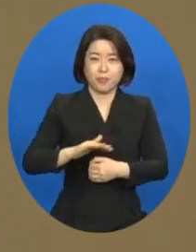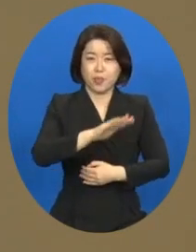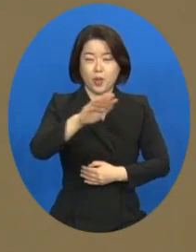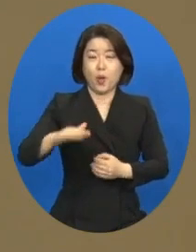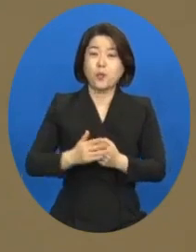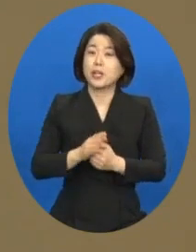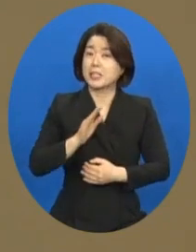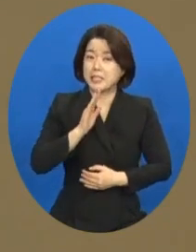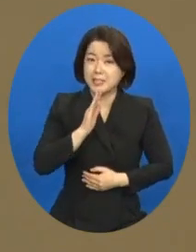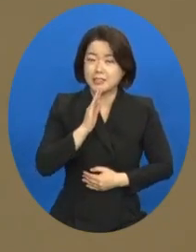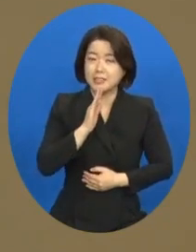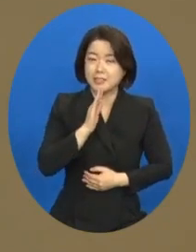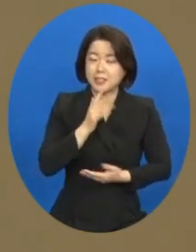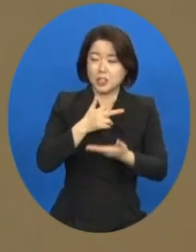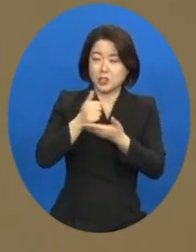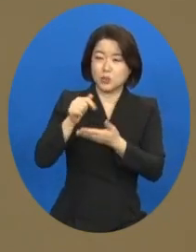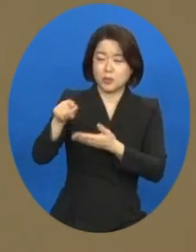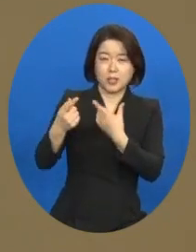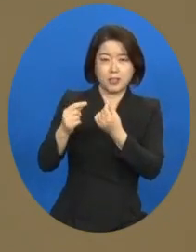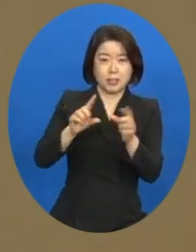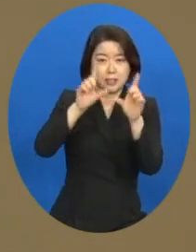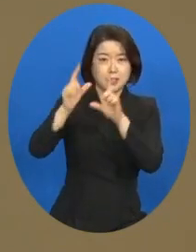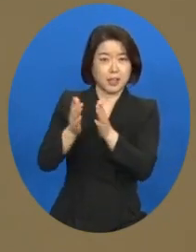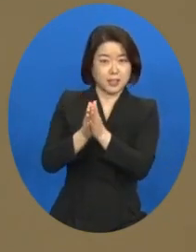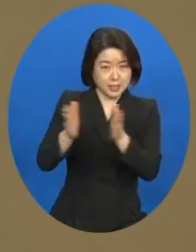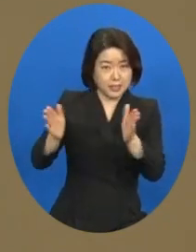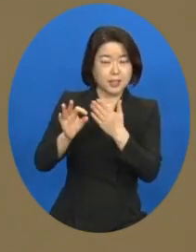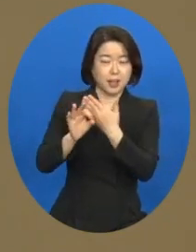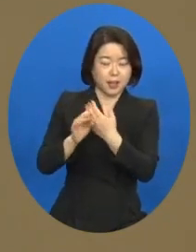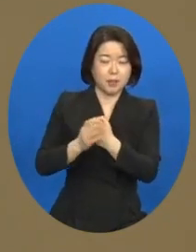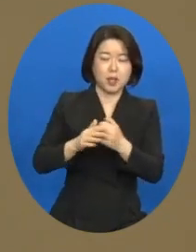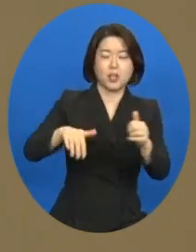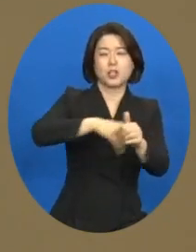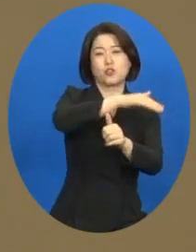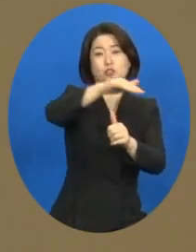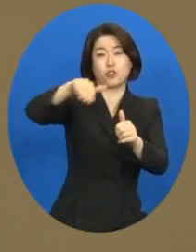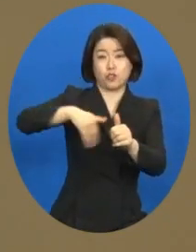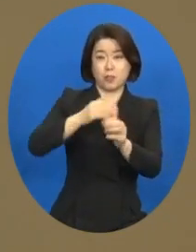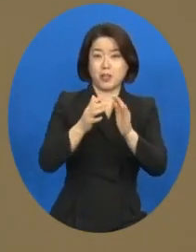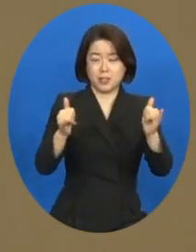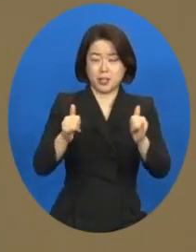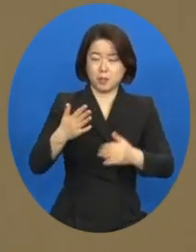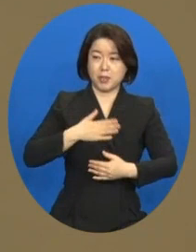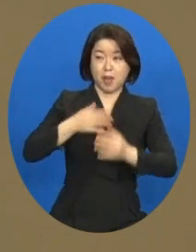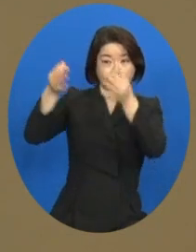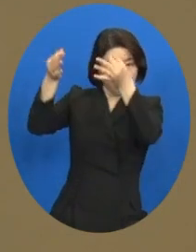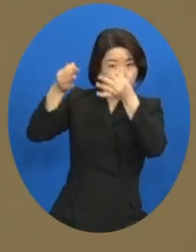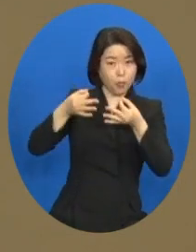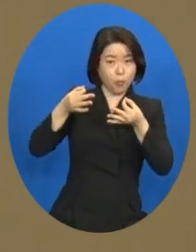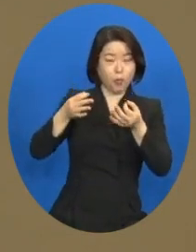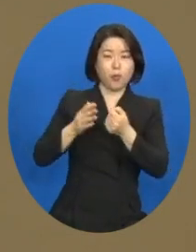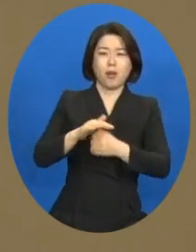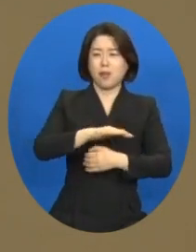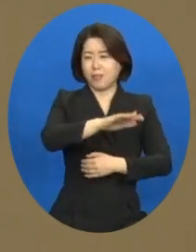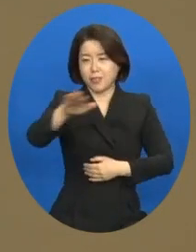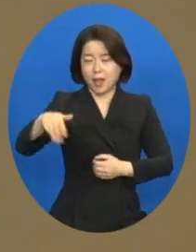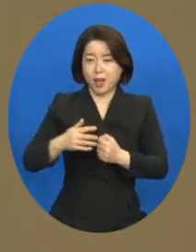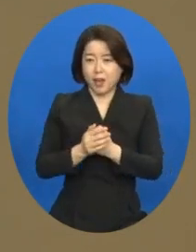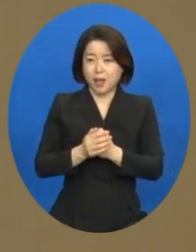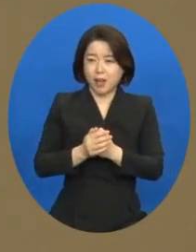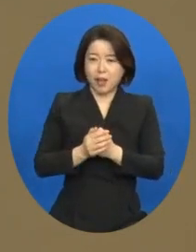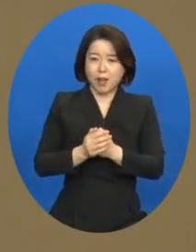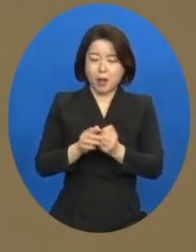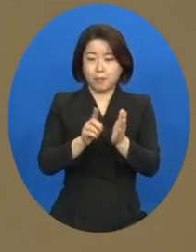실제로 주님과 그렇게 살기 시작하면 우리 주변 사람들이 우리를 보고 다 잃어버린